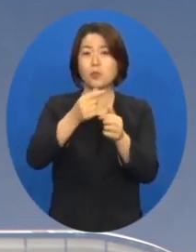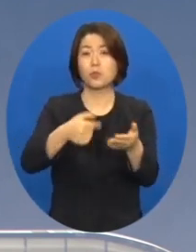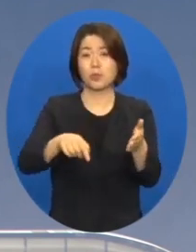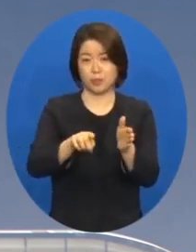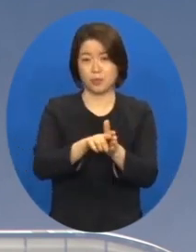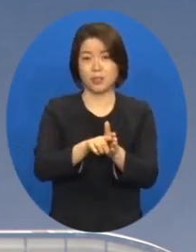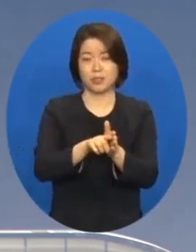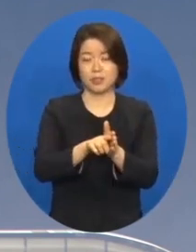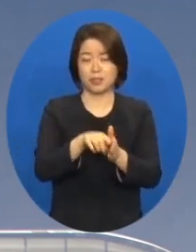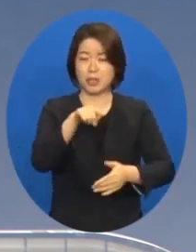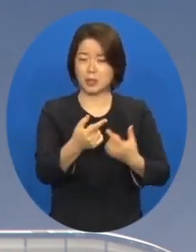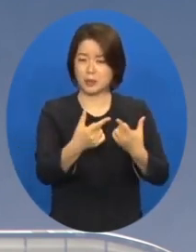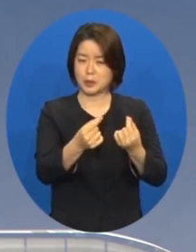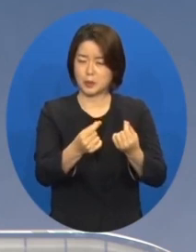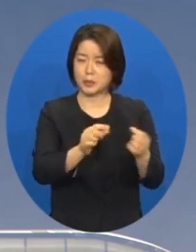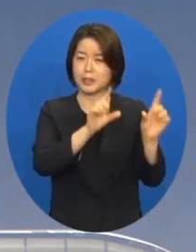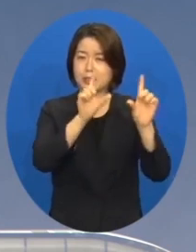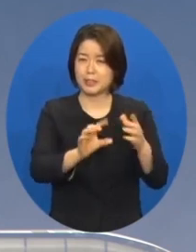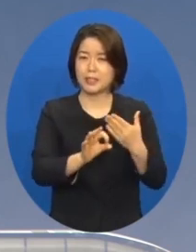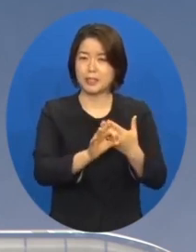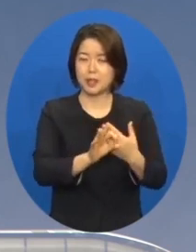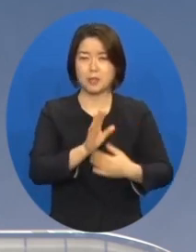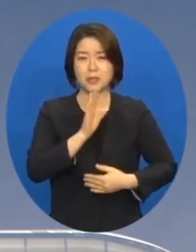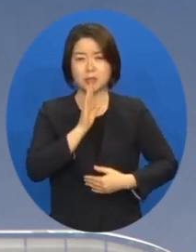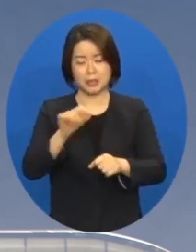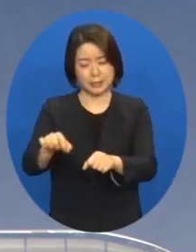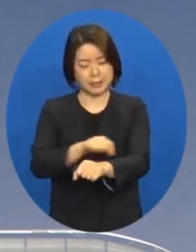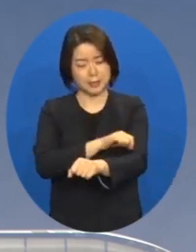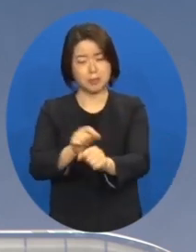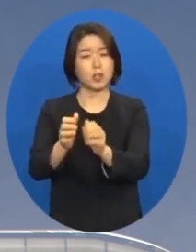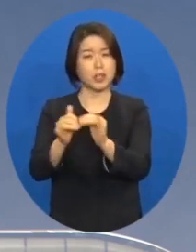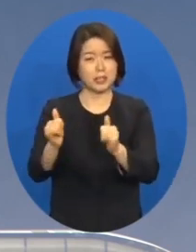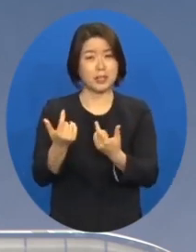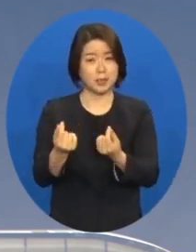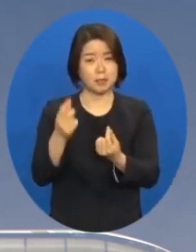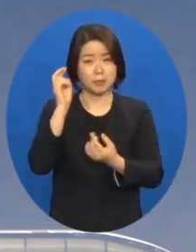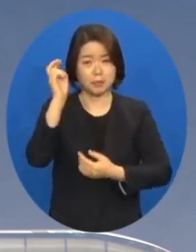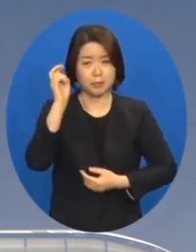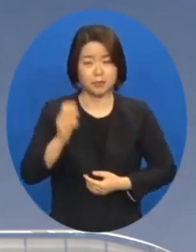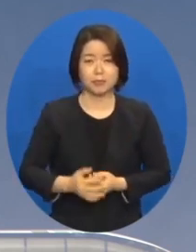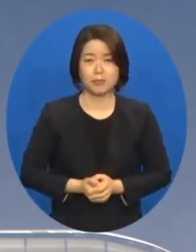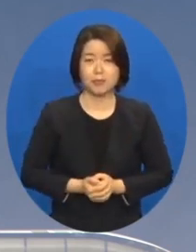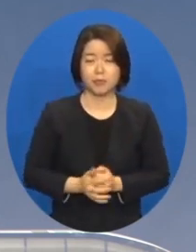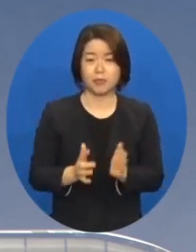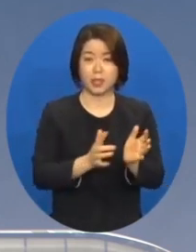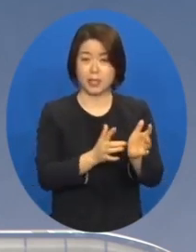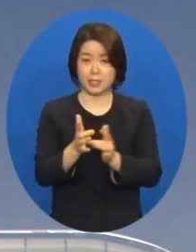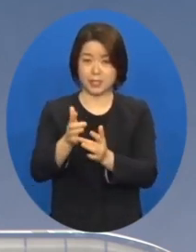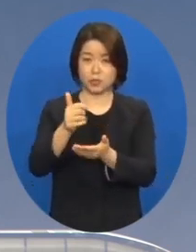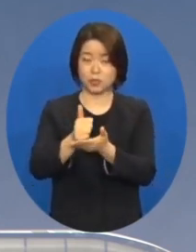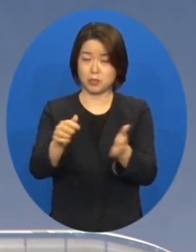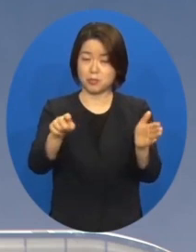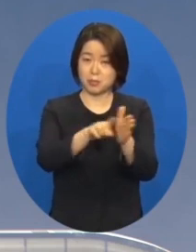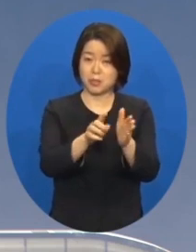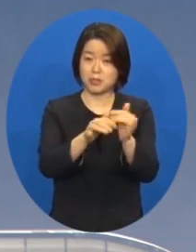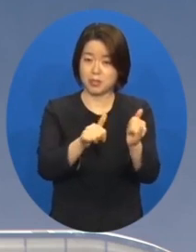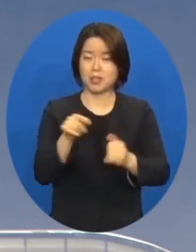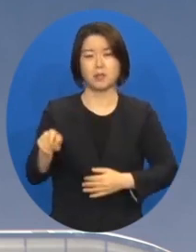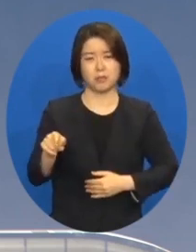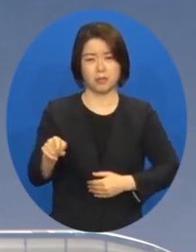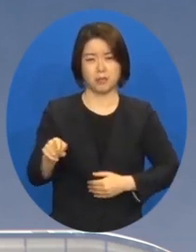그렇게 산다면 이건 정말 특별한 사람이잖아요. 예수 믿는 사람이 바로 그런 사람이라는